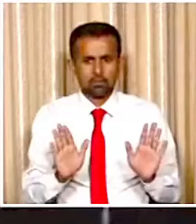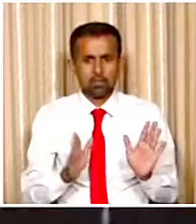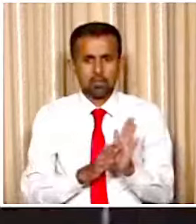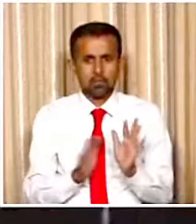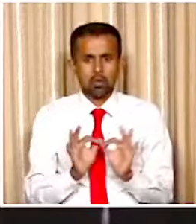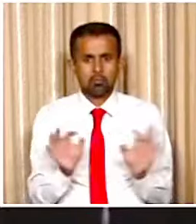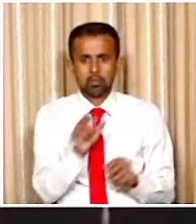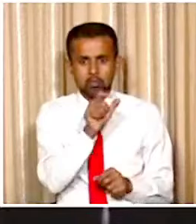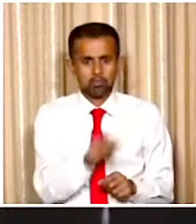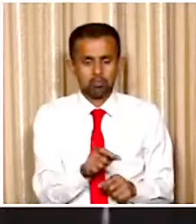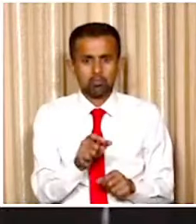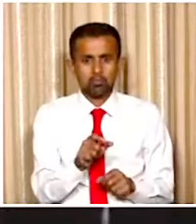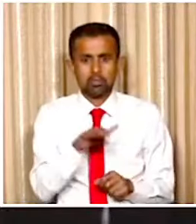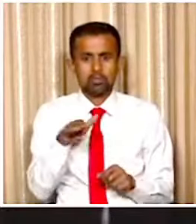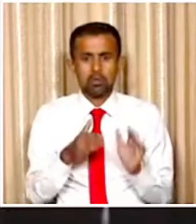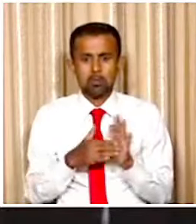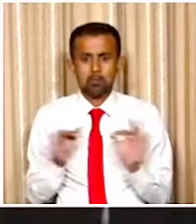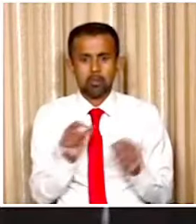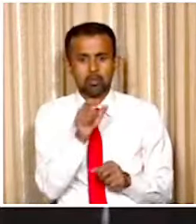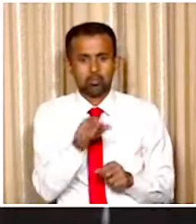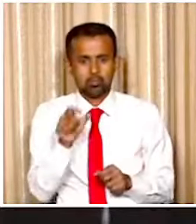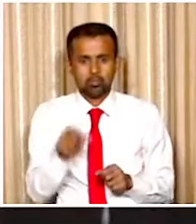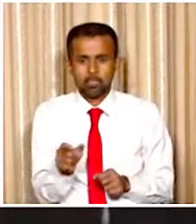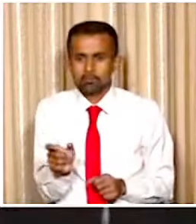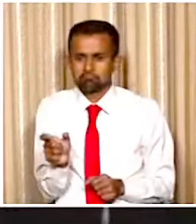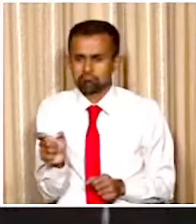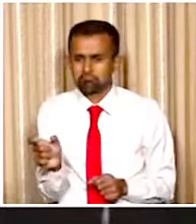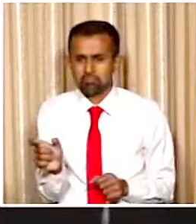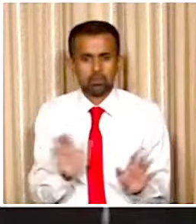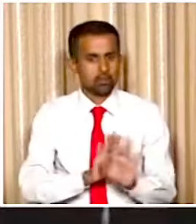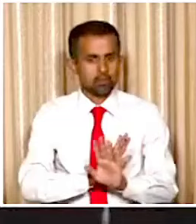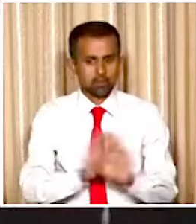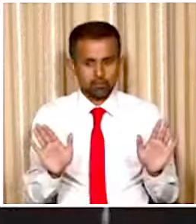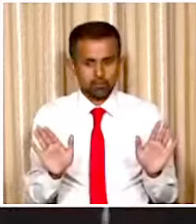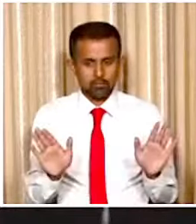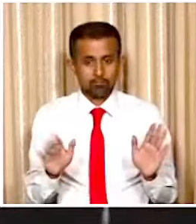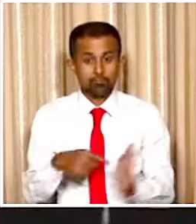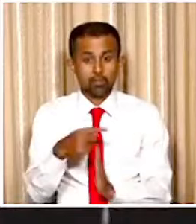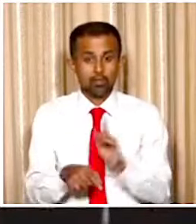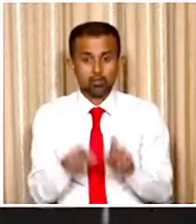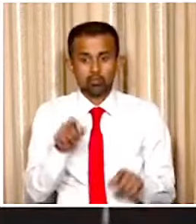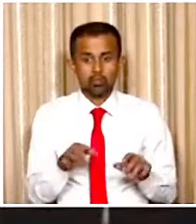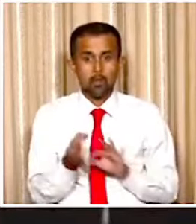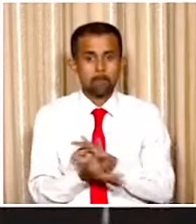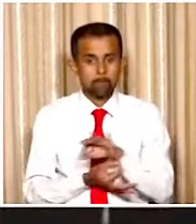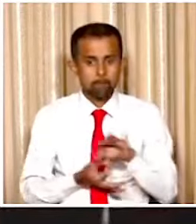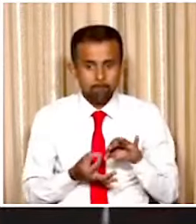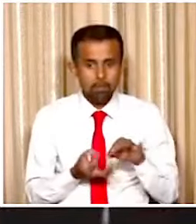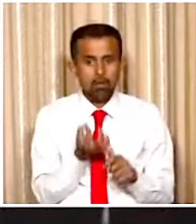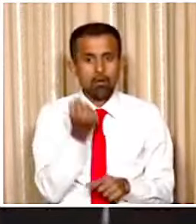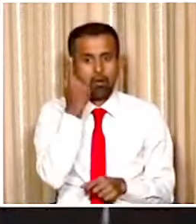මාධ්‍යවේදීන්ව සමාජ මාධ්‍ය ක්‍රියාකාරිකයන්ව මර්ධනය කරන එක නෙමෙයි. මේ රටේ මිනිස්සුන්ගේ ප්‍රජාතන්ත්‍රවාදී